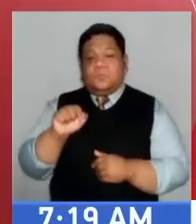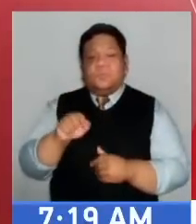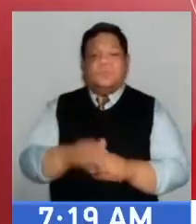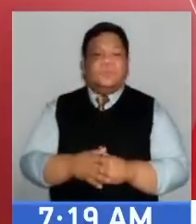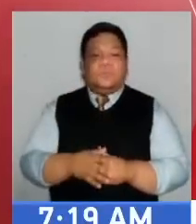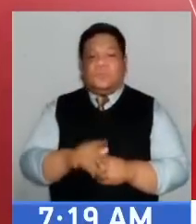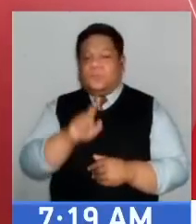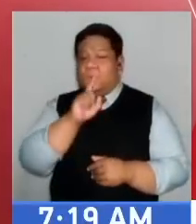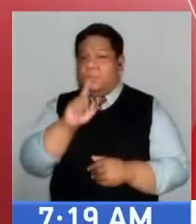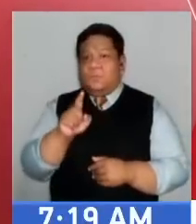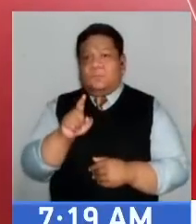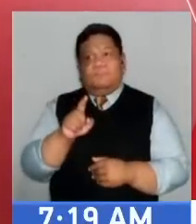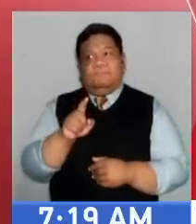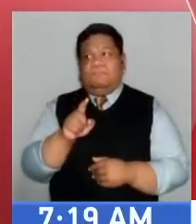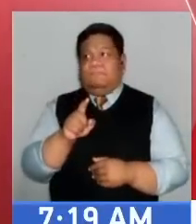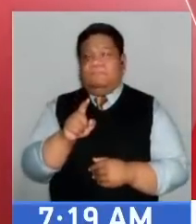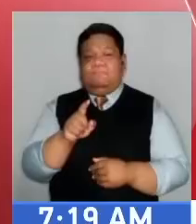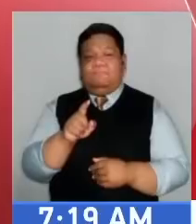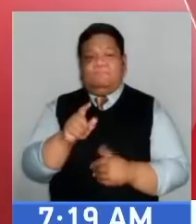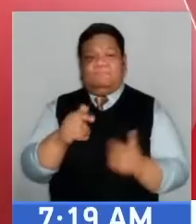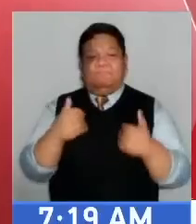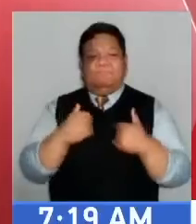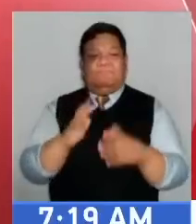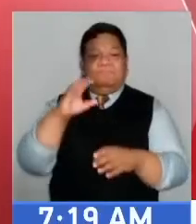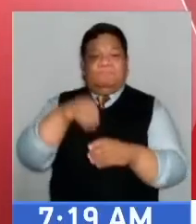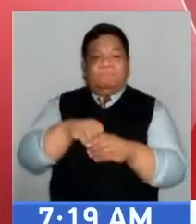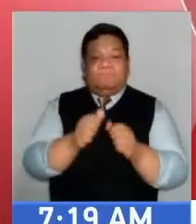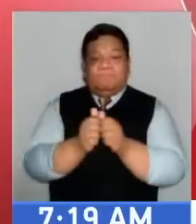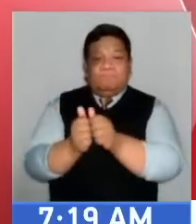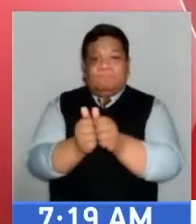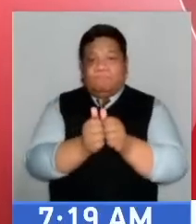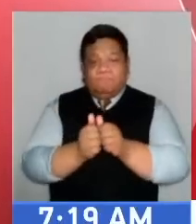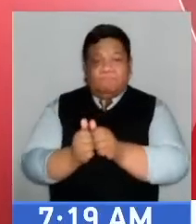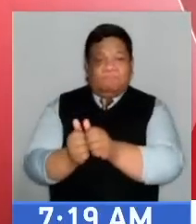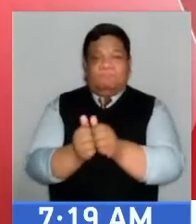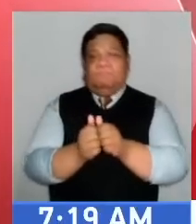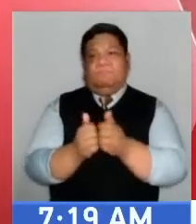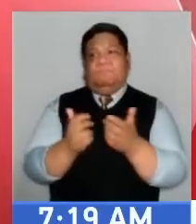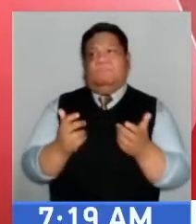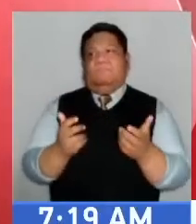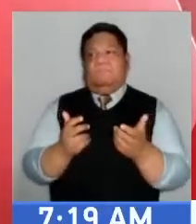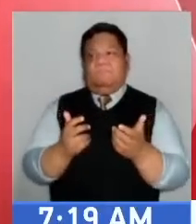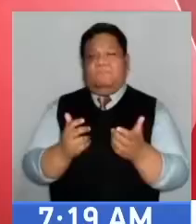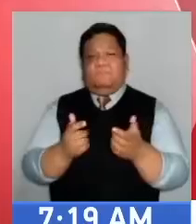ay sama-sama ho o isa lang ho yung nagmamanage